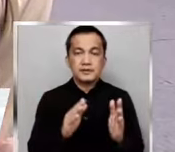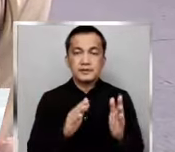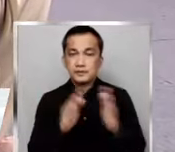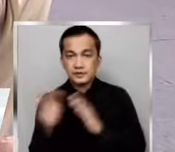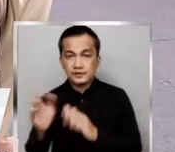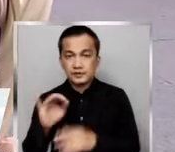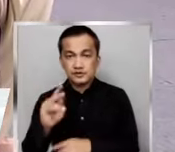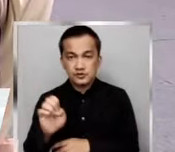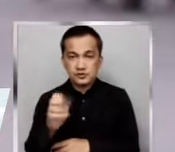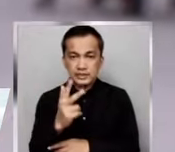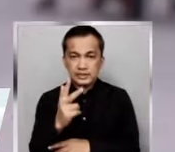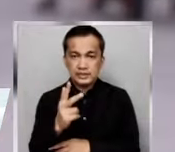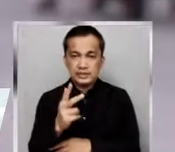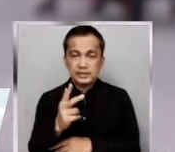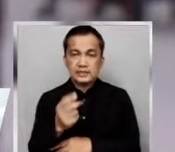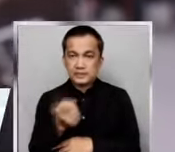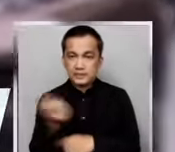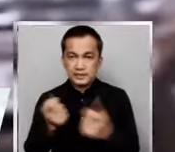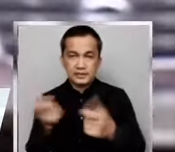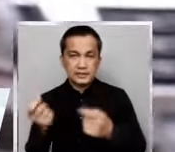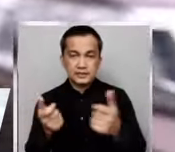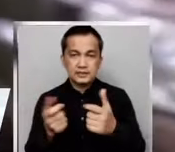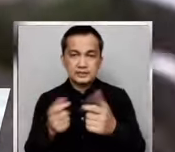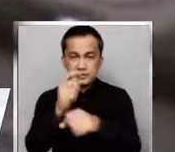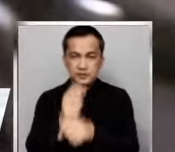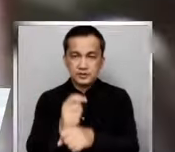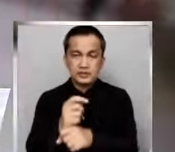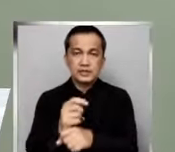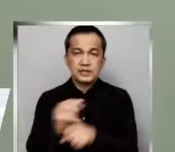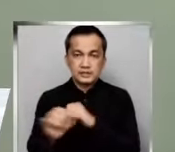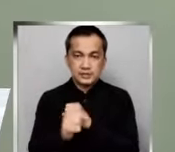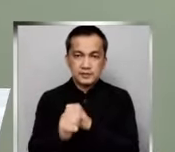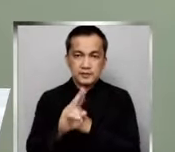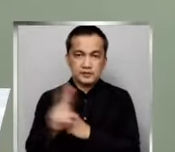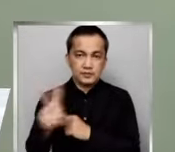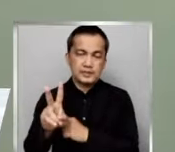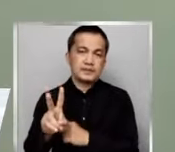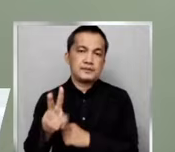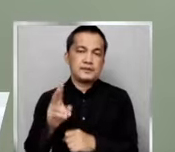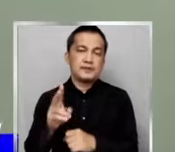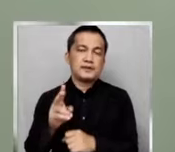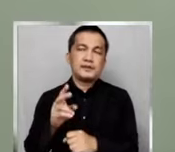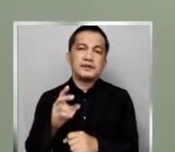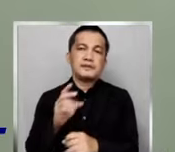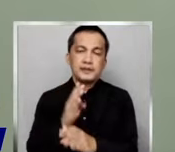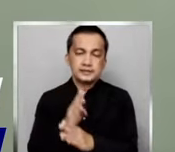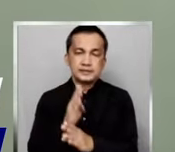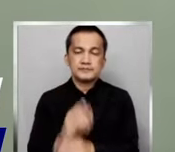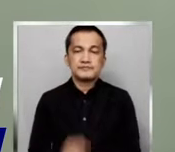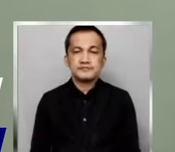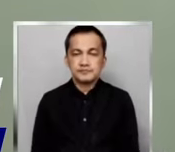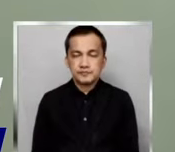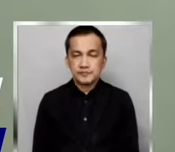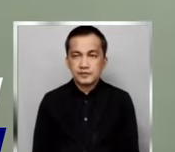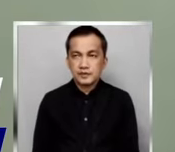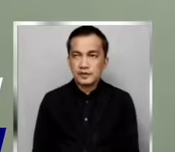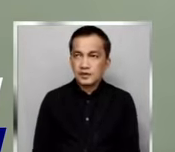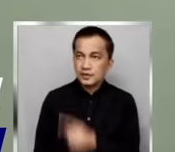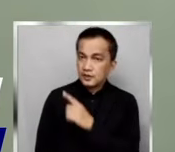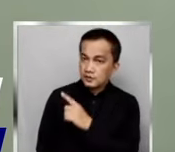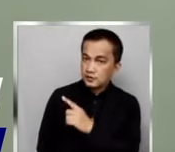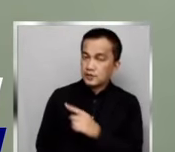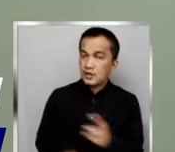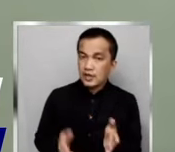na ng m trad na jeep at UV express transp more